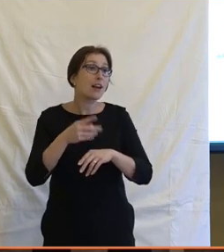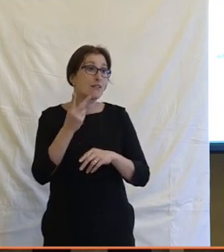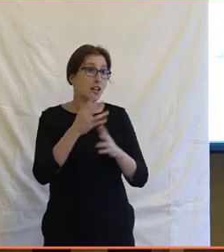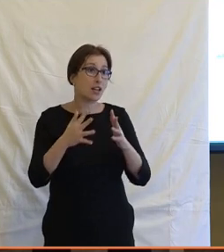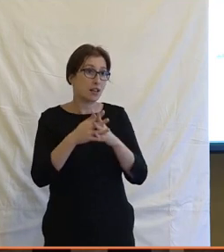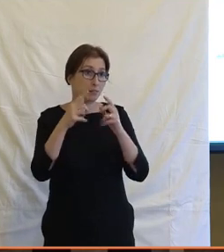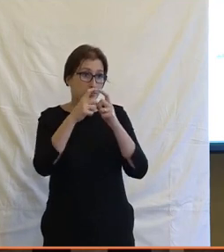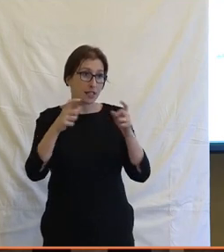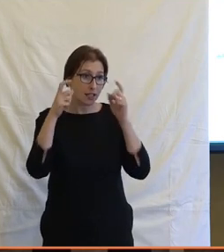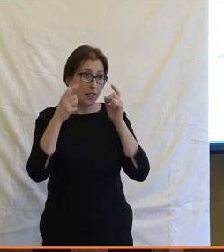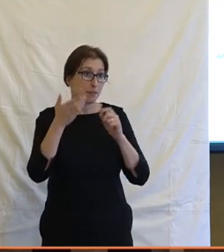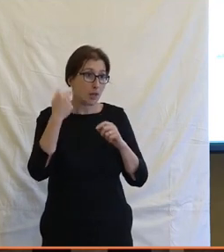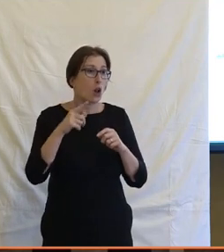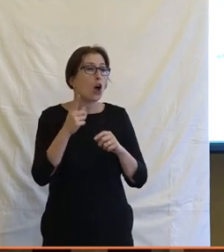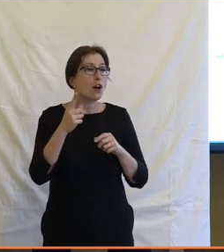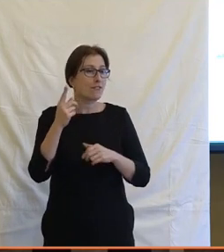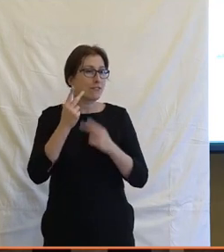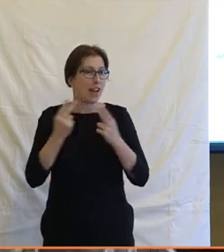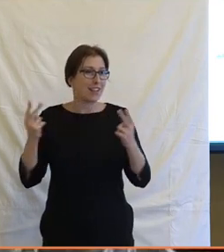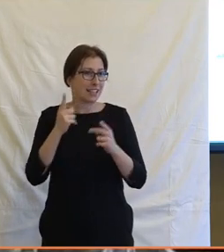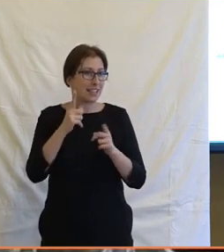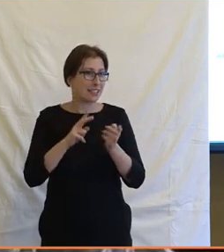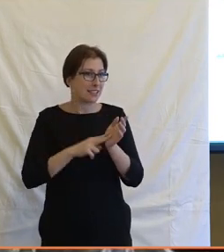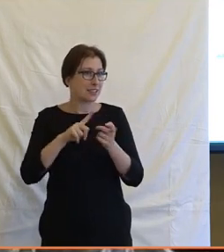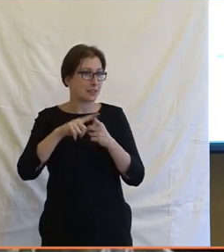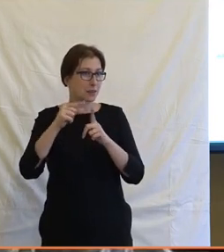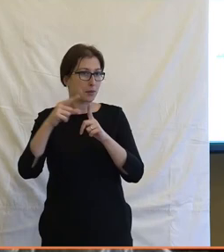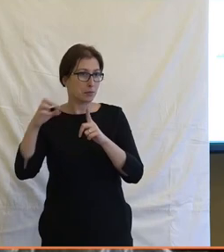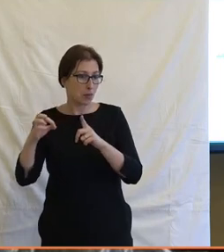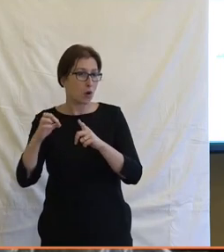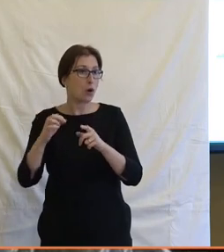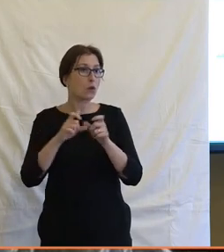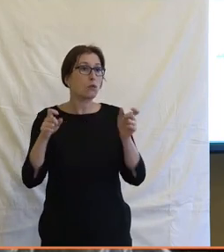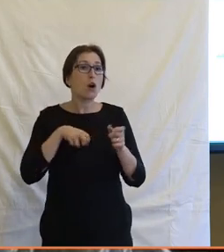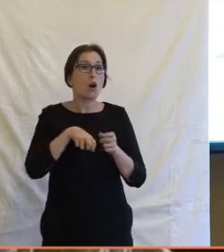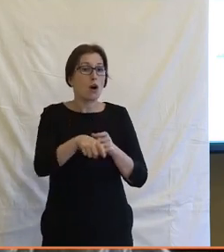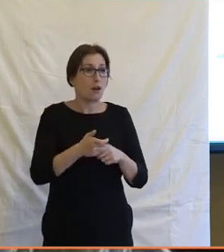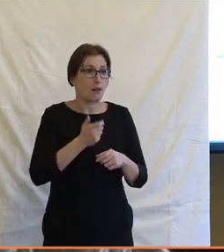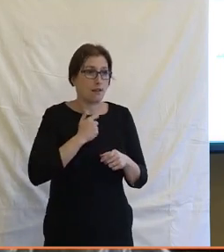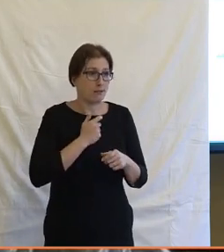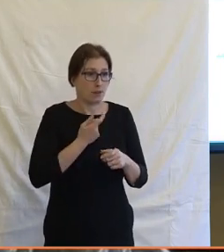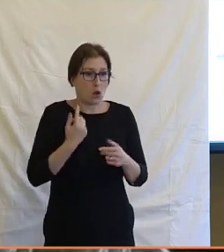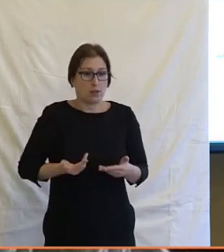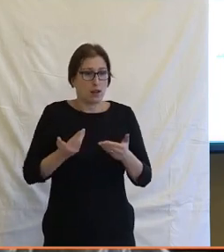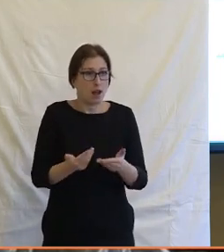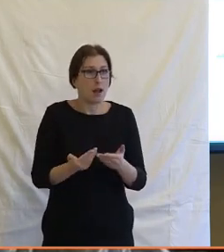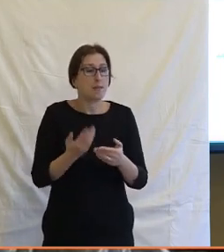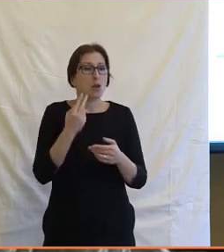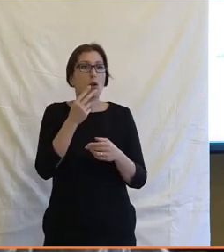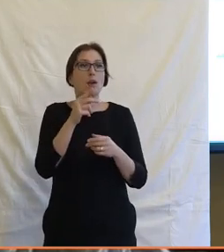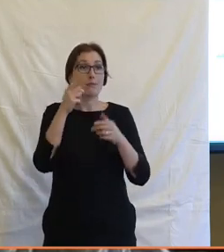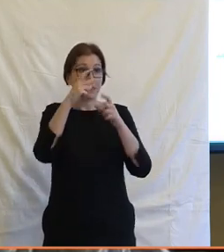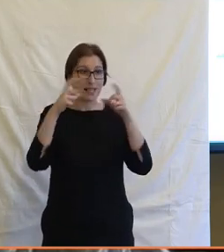zkoušela právě na tom veletrhu Inspo, a byť teda ty můžu chodit jakoby od narození, tak když jsem jakoby se podívala dolů a viděla jsem